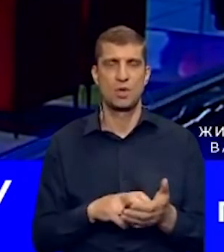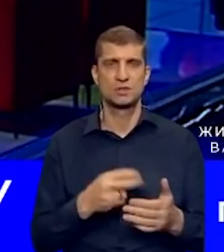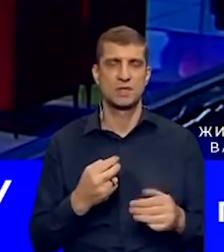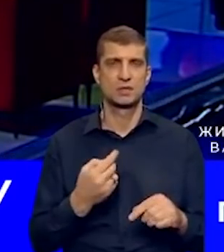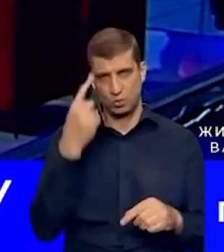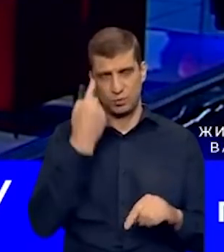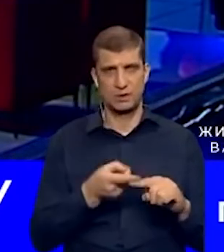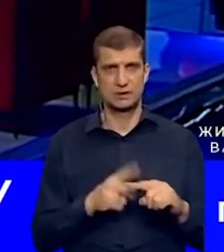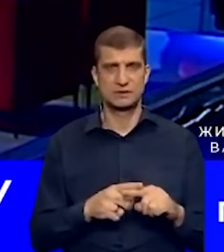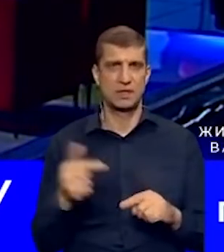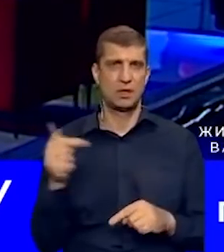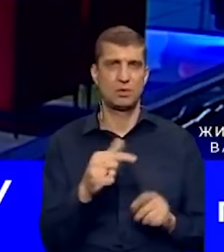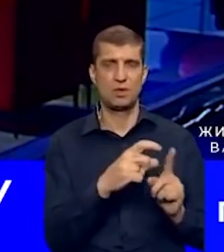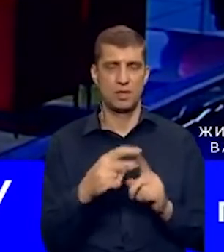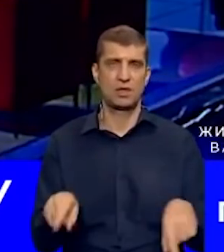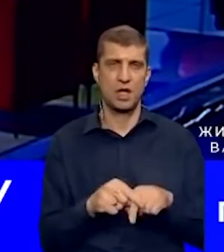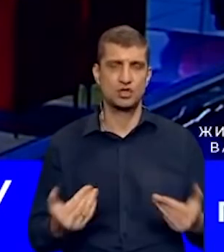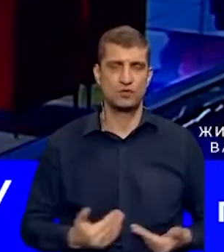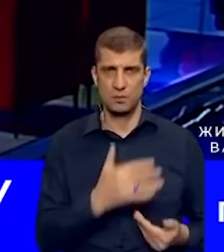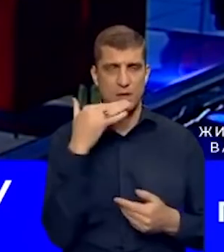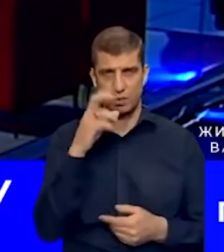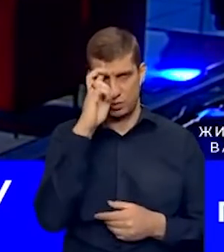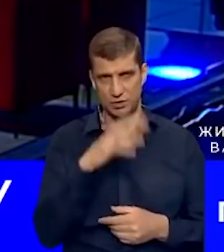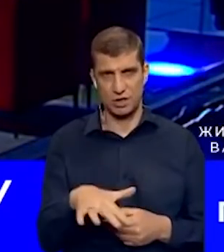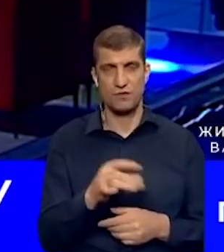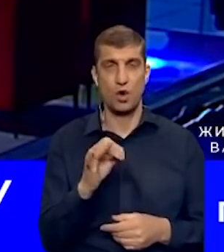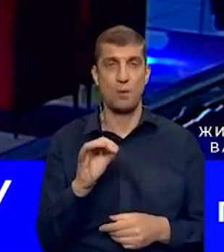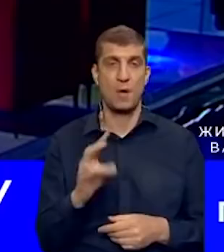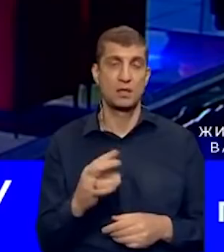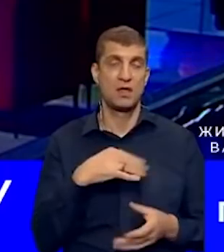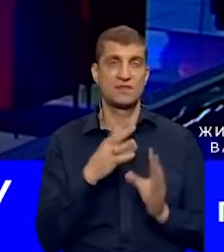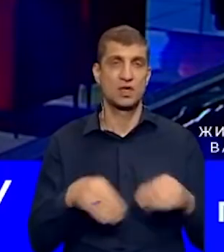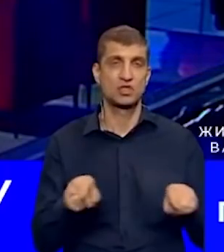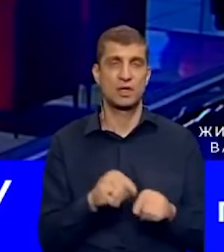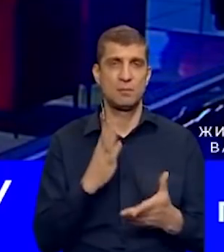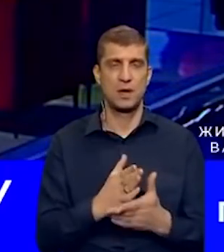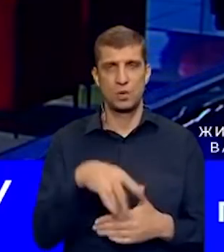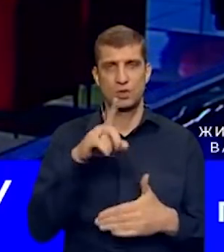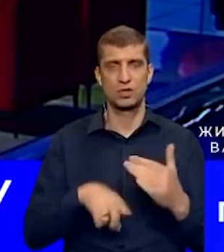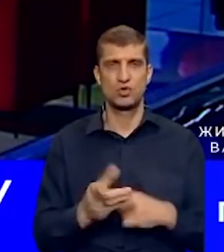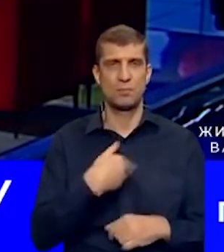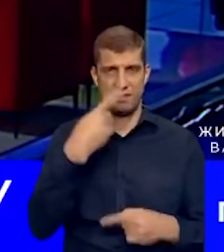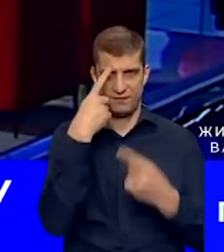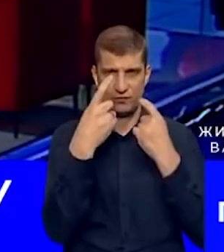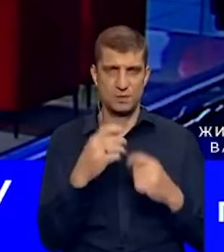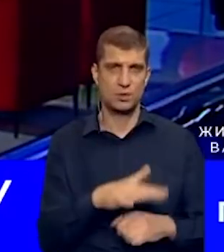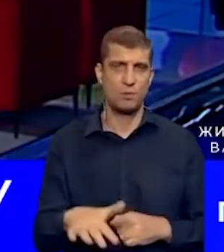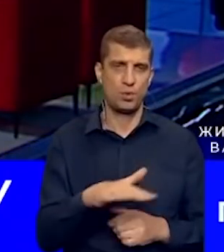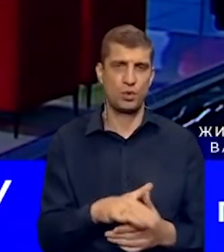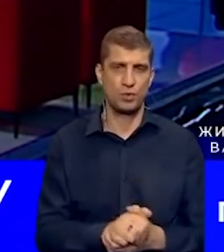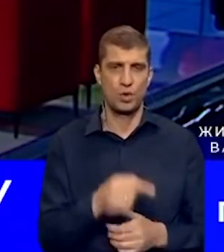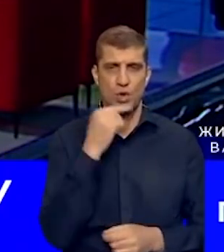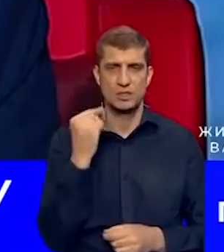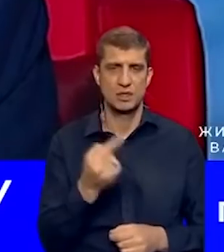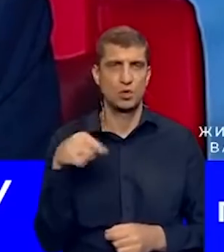але так живуть багато держав. Ну, Роман, я все ж таки маю надію, що ми в інформаційному полі